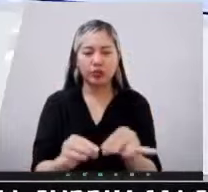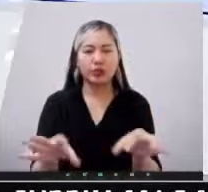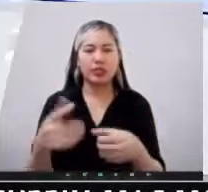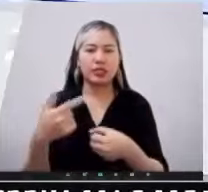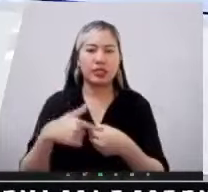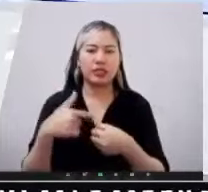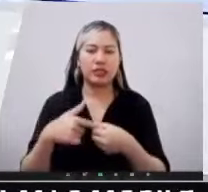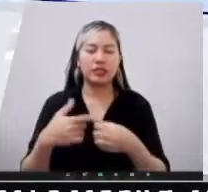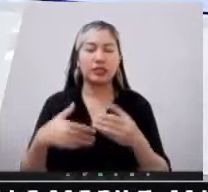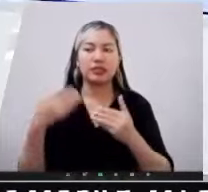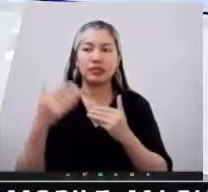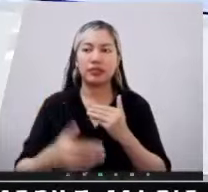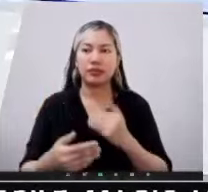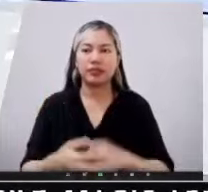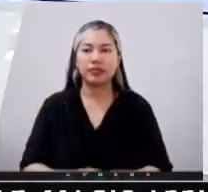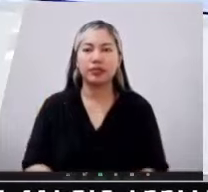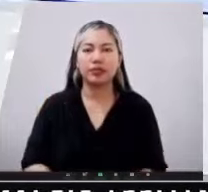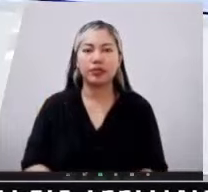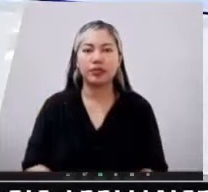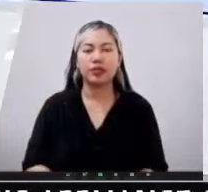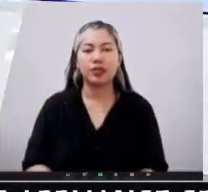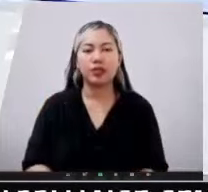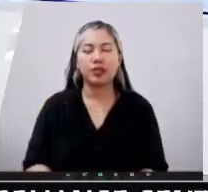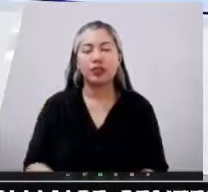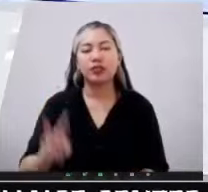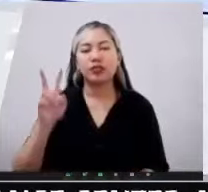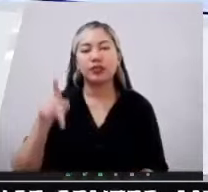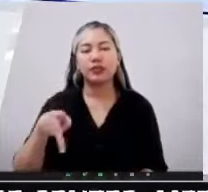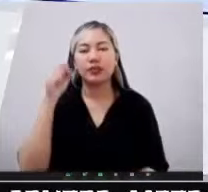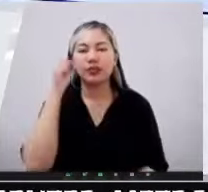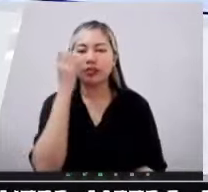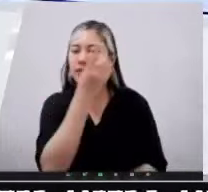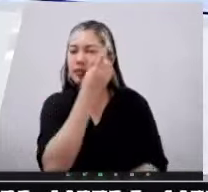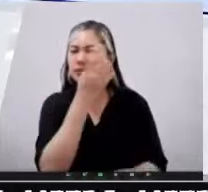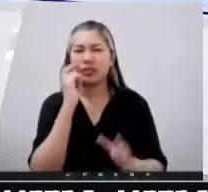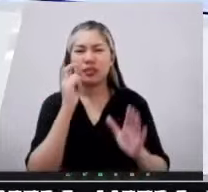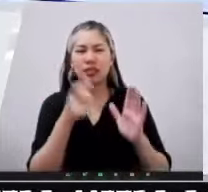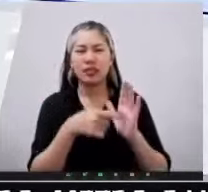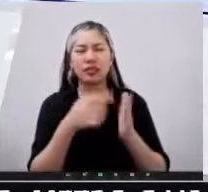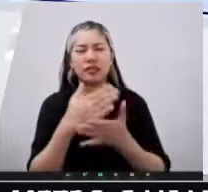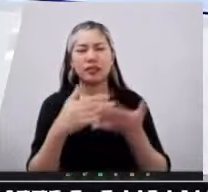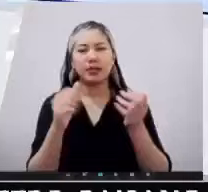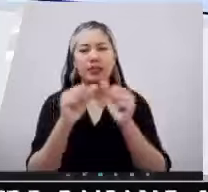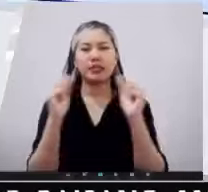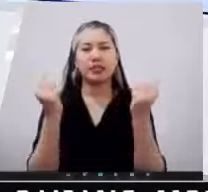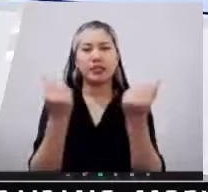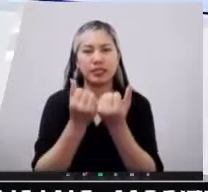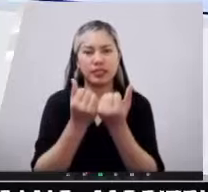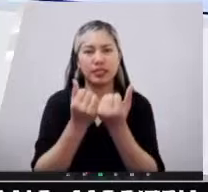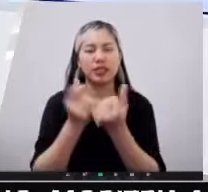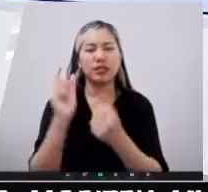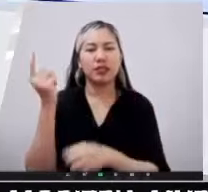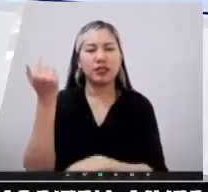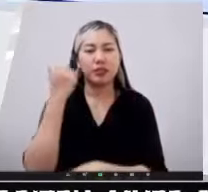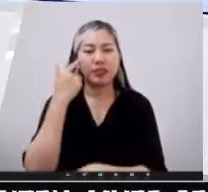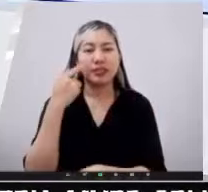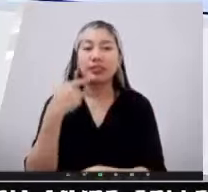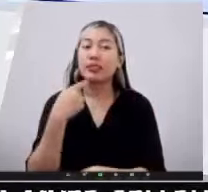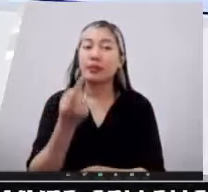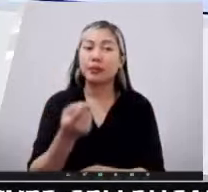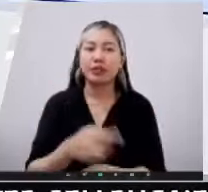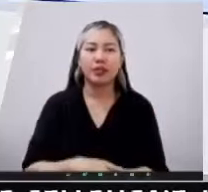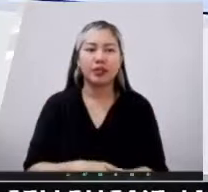sa isang pahayag naman pinuna ni Vice President Zara Duterte ang ilang ahensya ng gobyerno Ayon din sa bce ang bansa ay